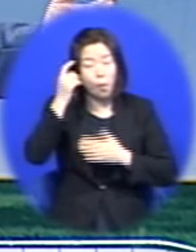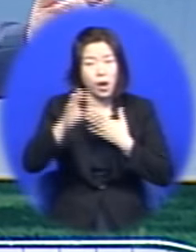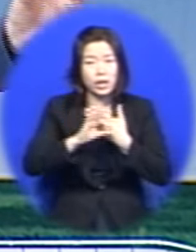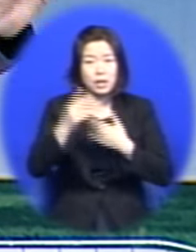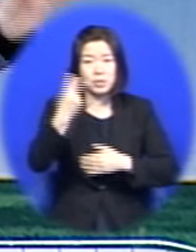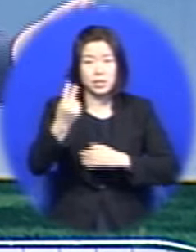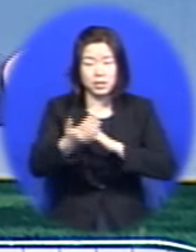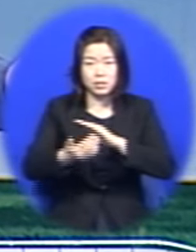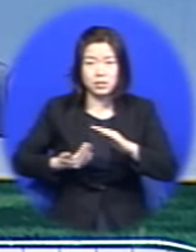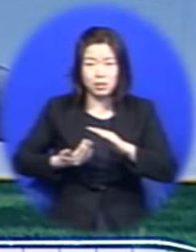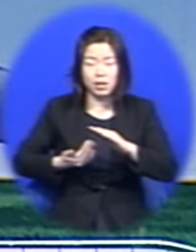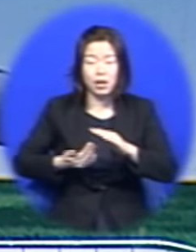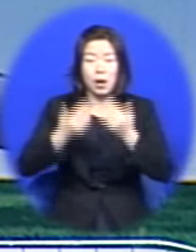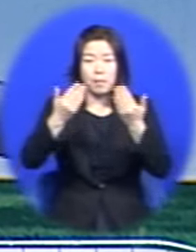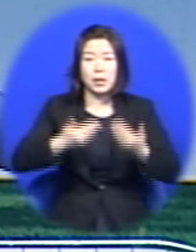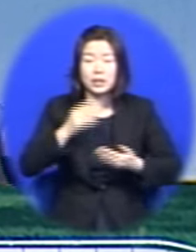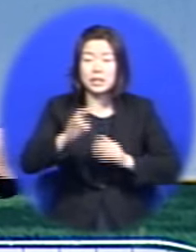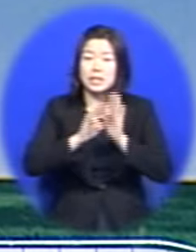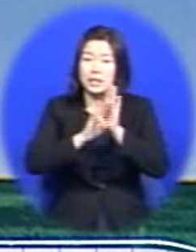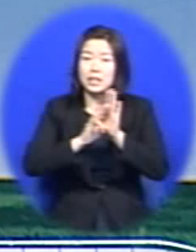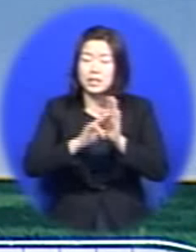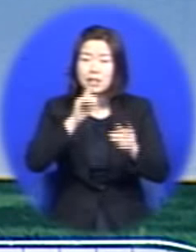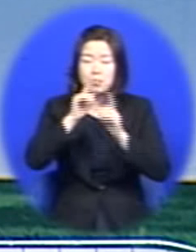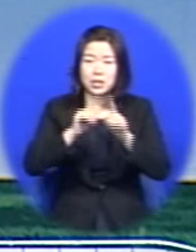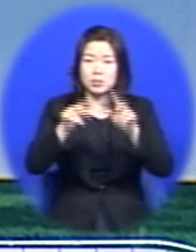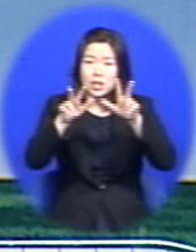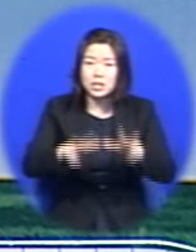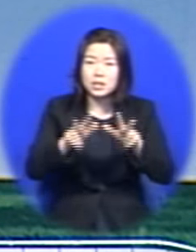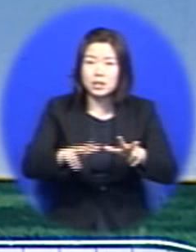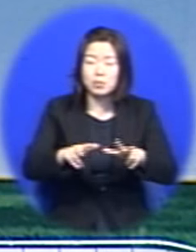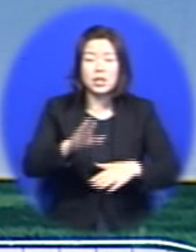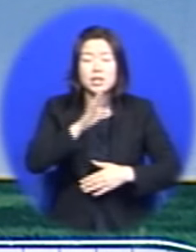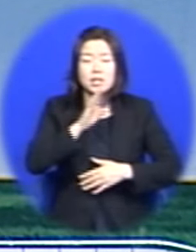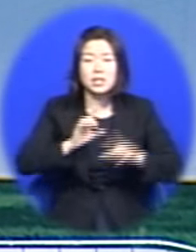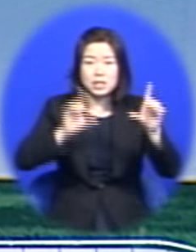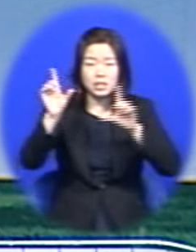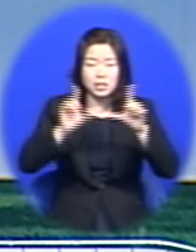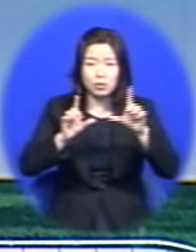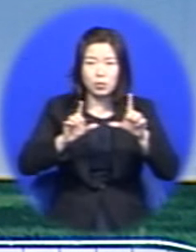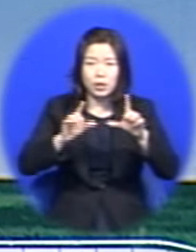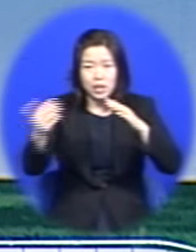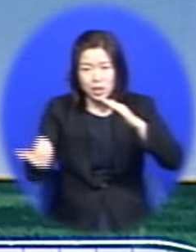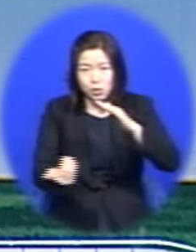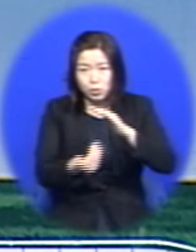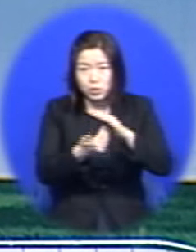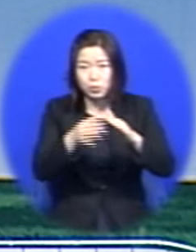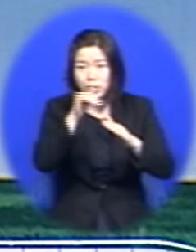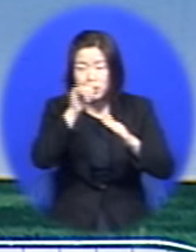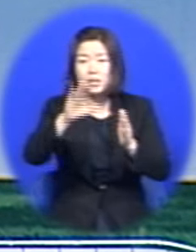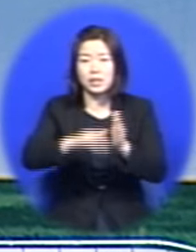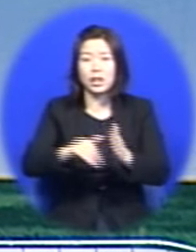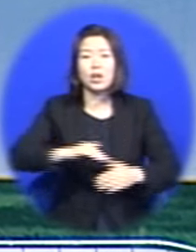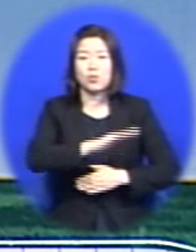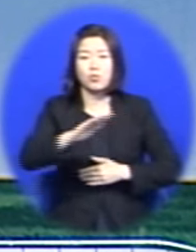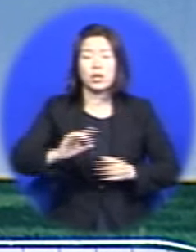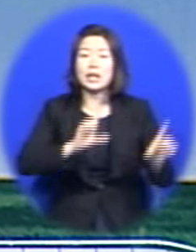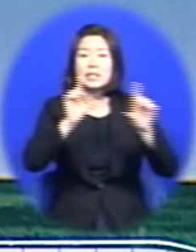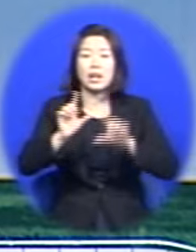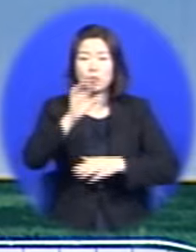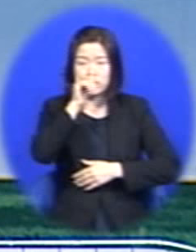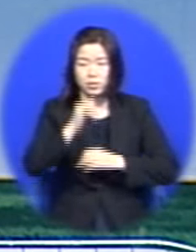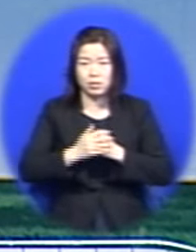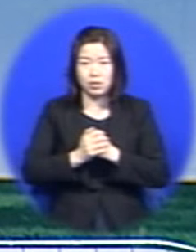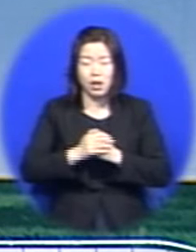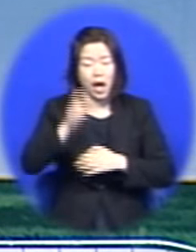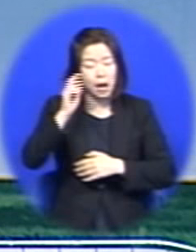바울이 받았던 이 계시의 말씀이 지금은 실제로 우리가 이루어지고 있는 그때에 살고 있어요. 아마 여기에